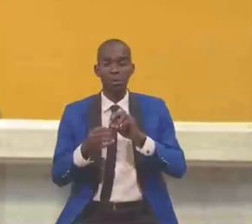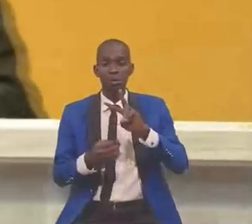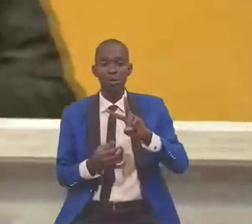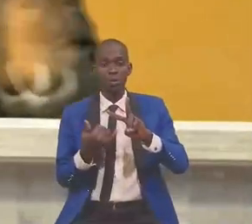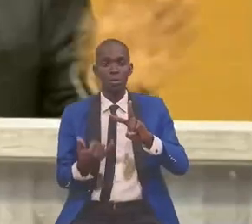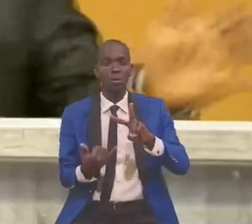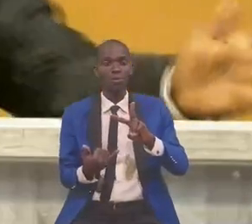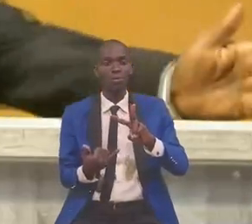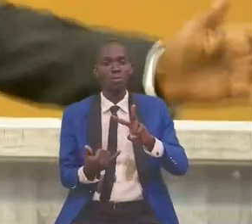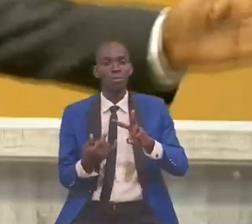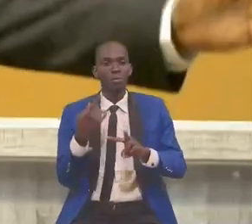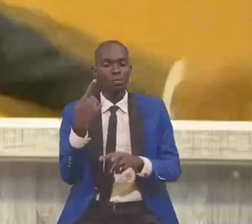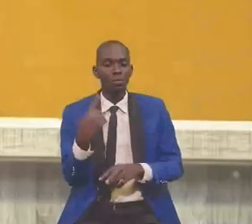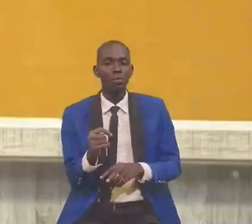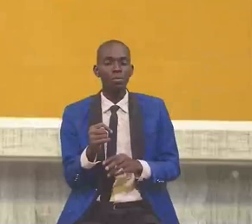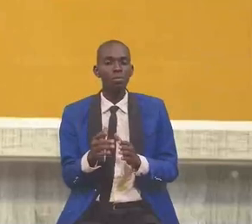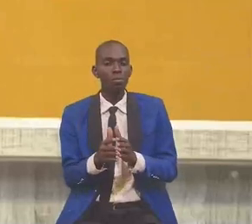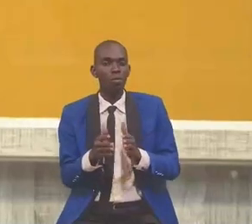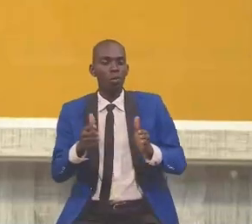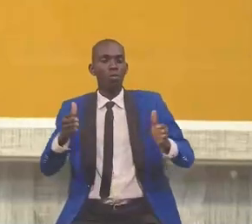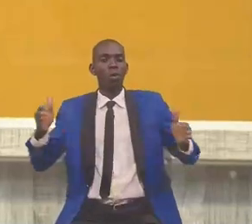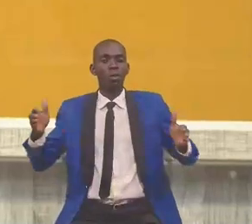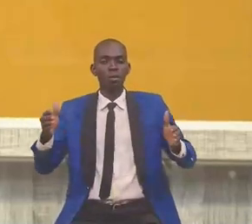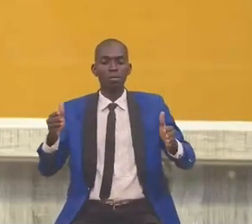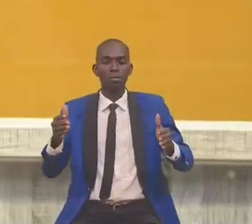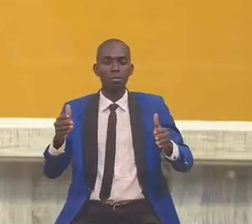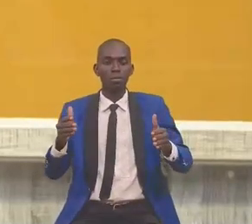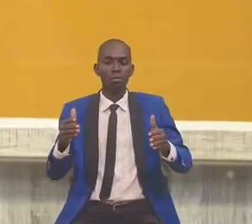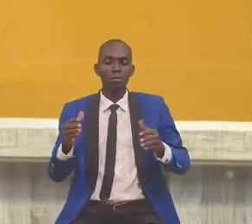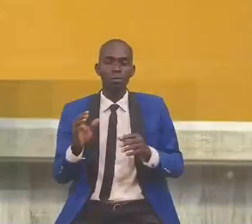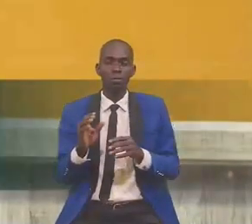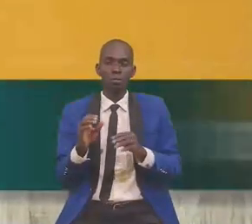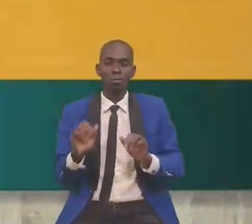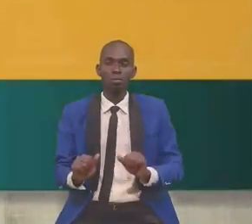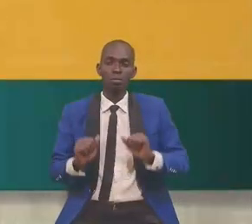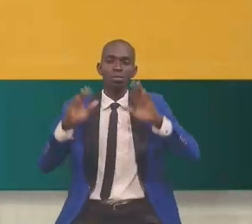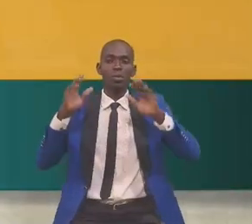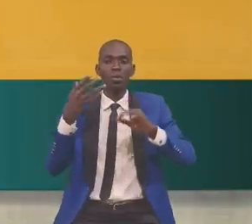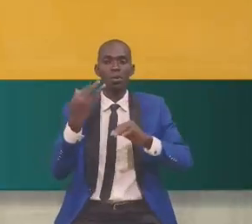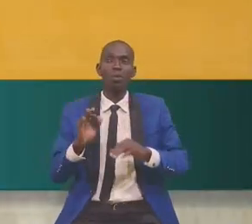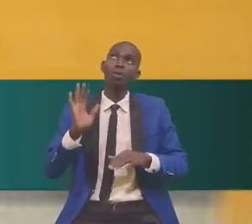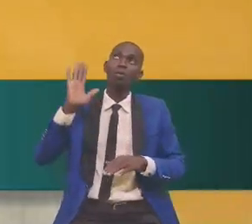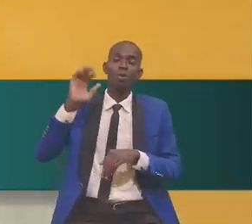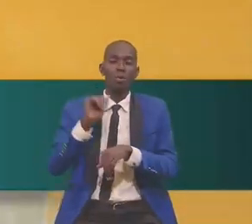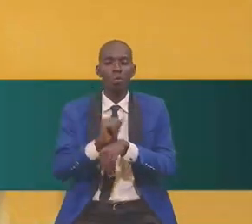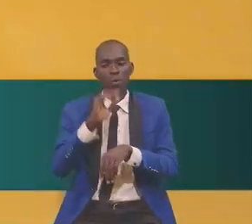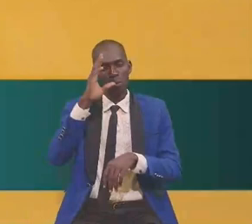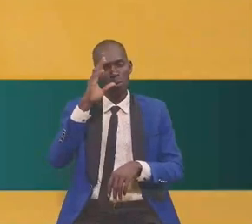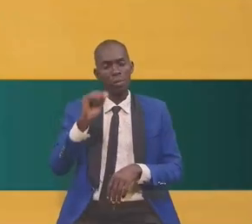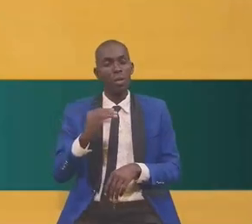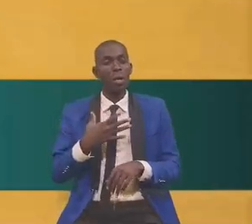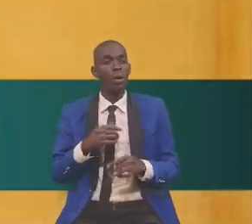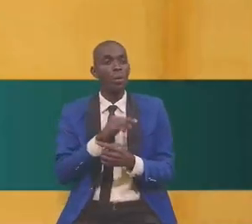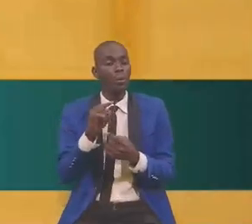la consécration grandissante de ces ouvriers. Nous sommes ces ouvriers. Et quand les gens